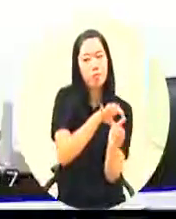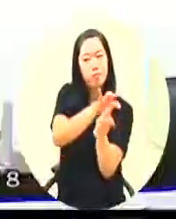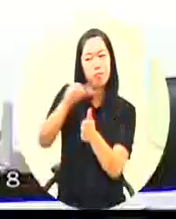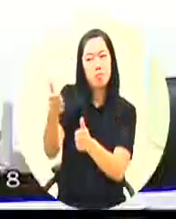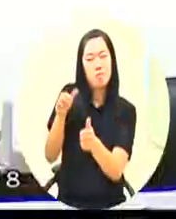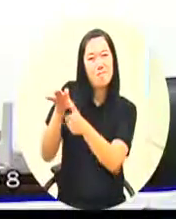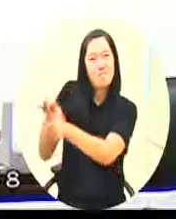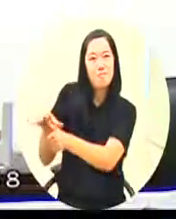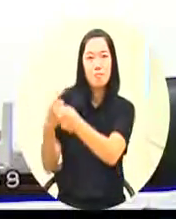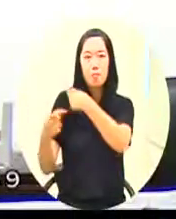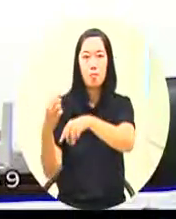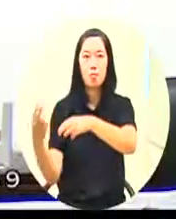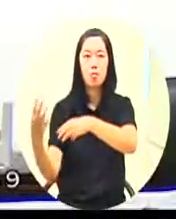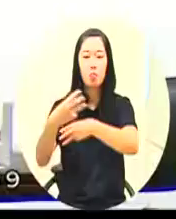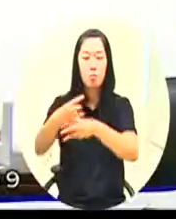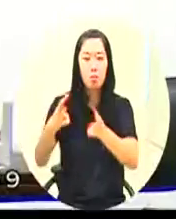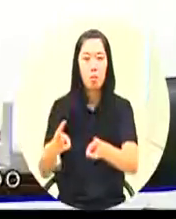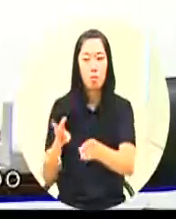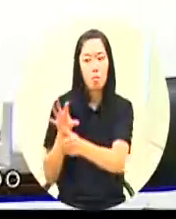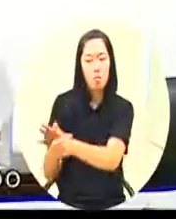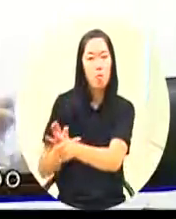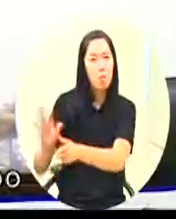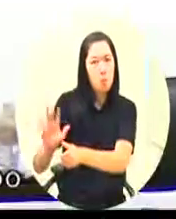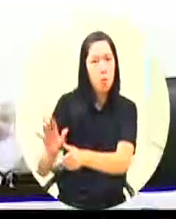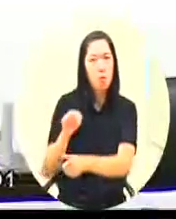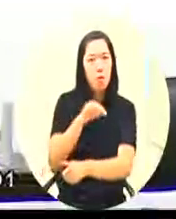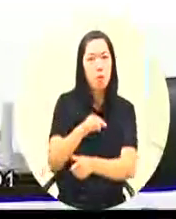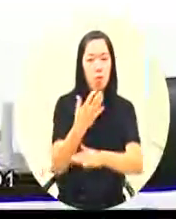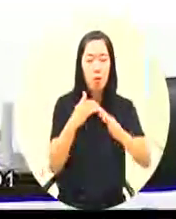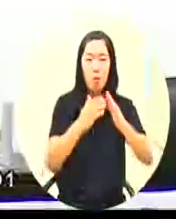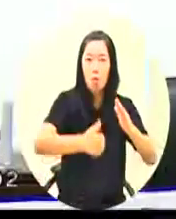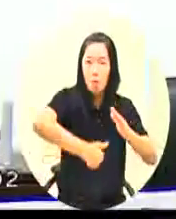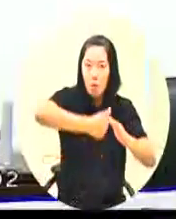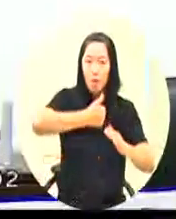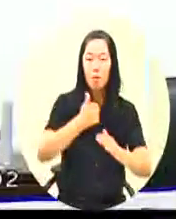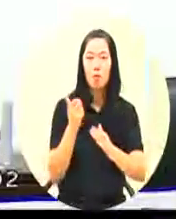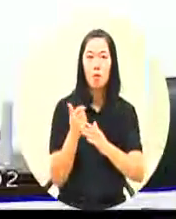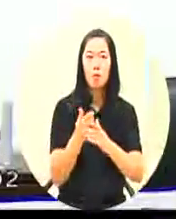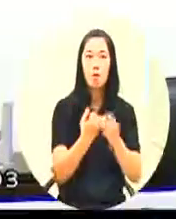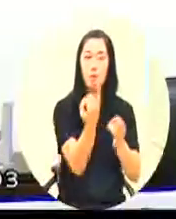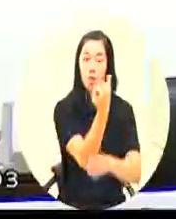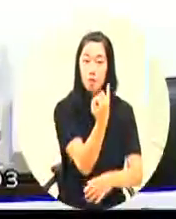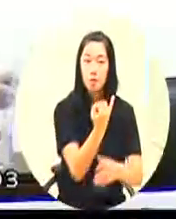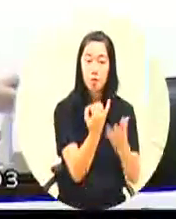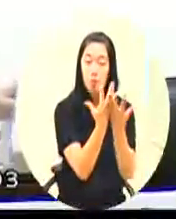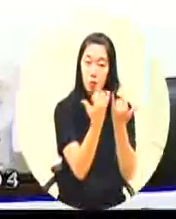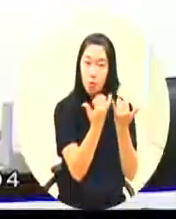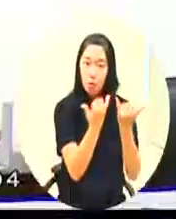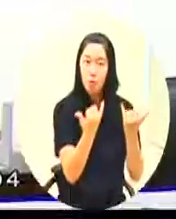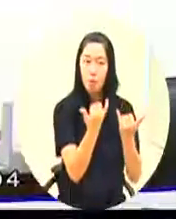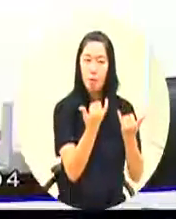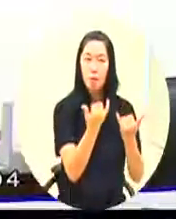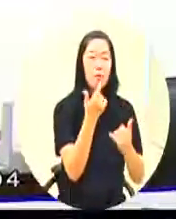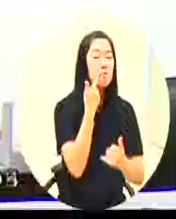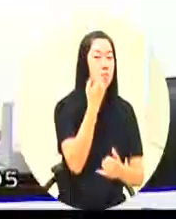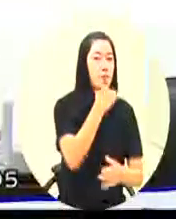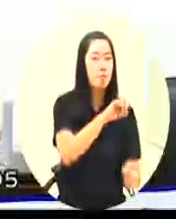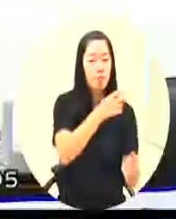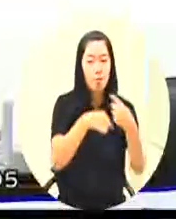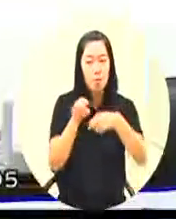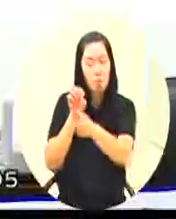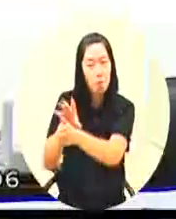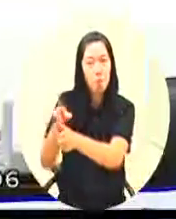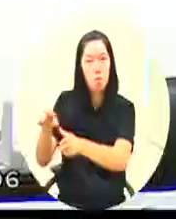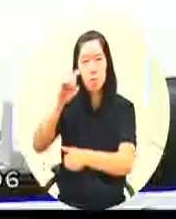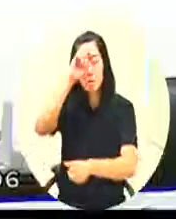转班。校长这么认真的在跟所有的女同学的家长，所有这些受害的女同学的家长都